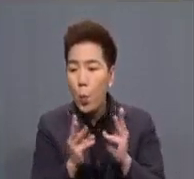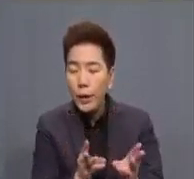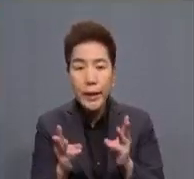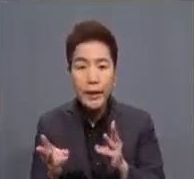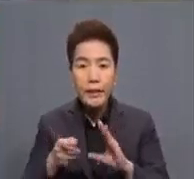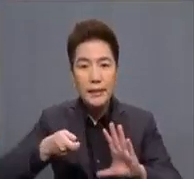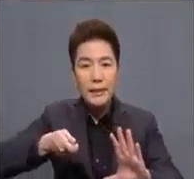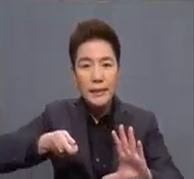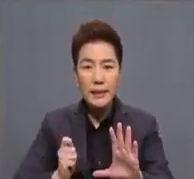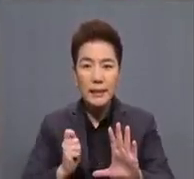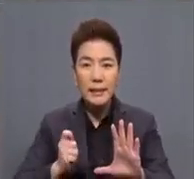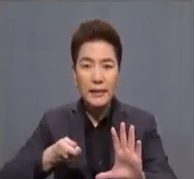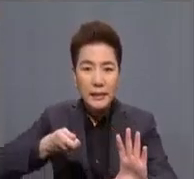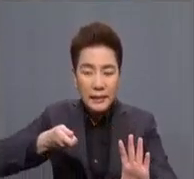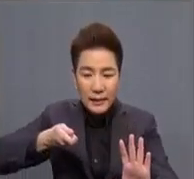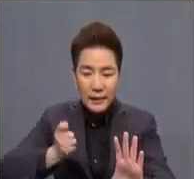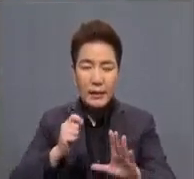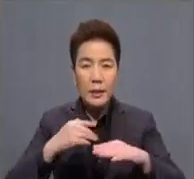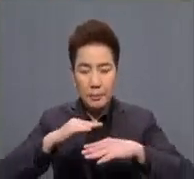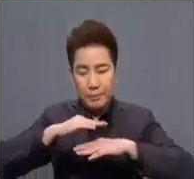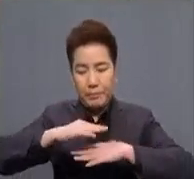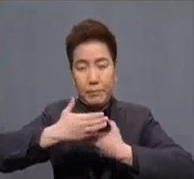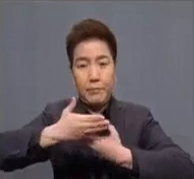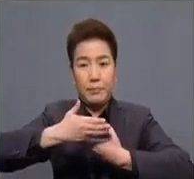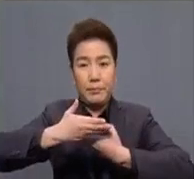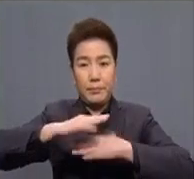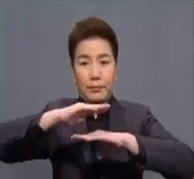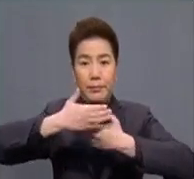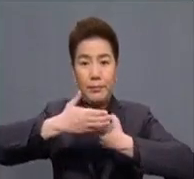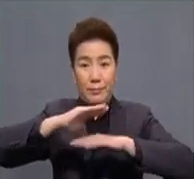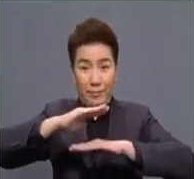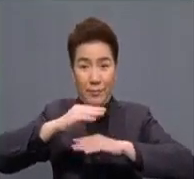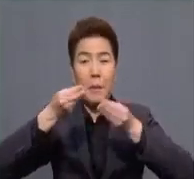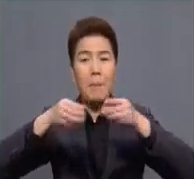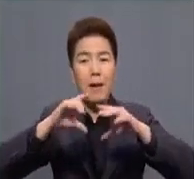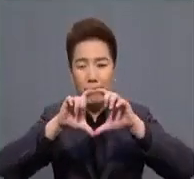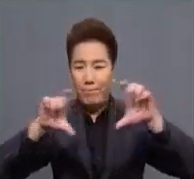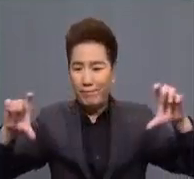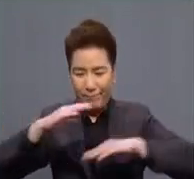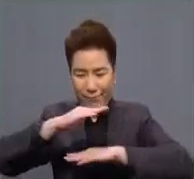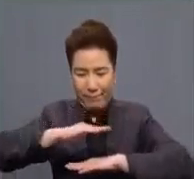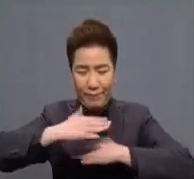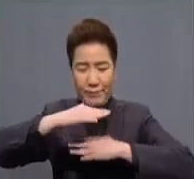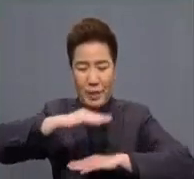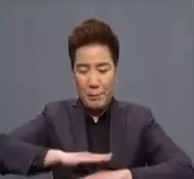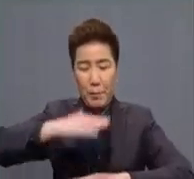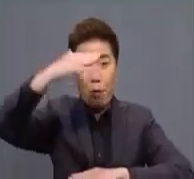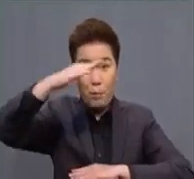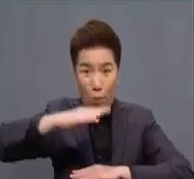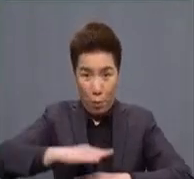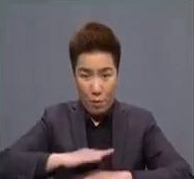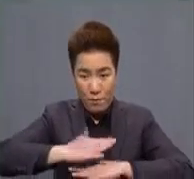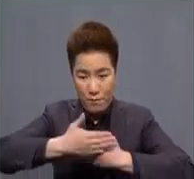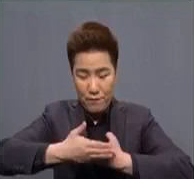การงัดนะครับบานเกล็ดห้องครัวงัดบานเกล็ดห้องครัวเข้ามาแล้วก็